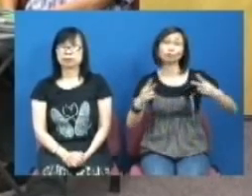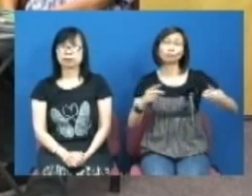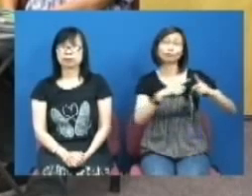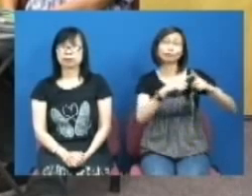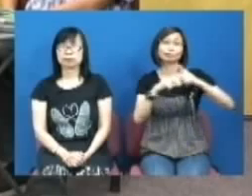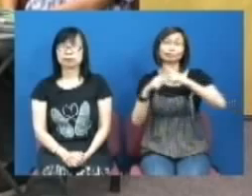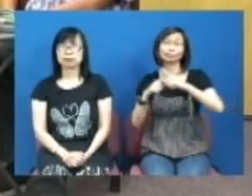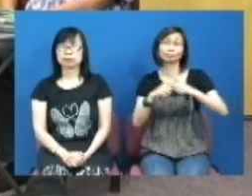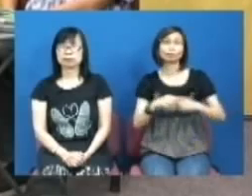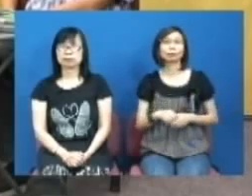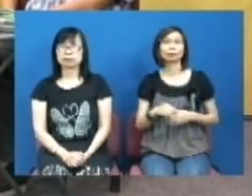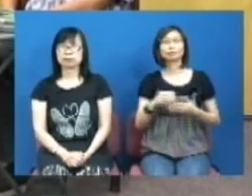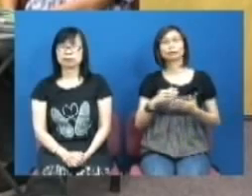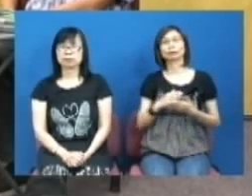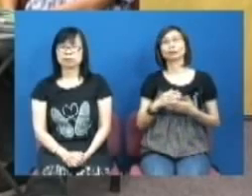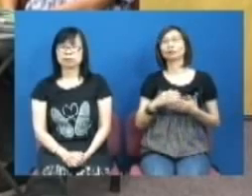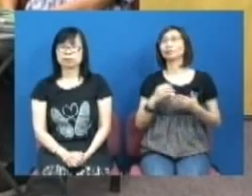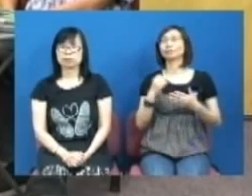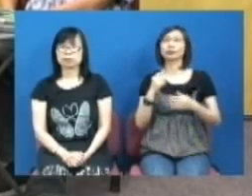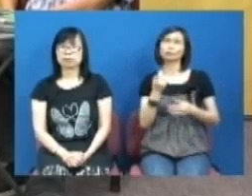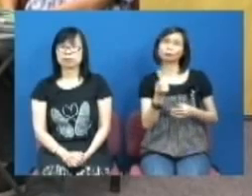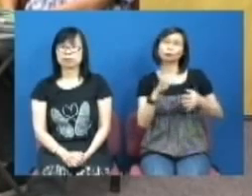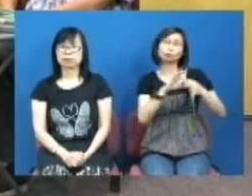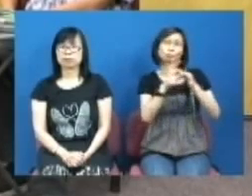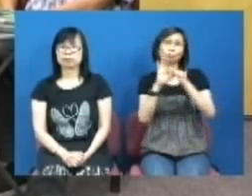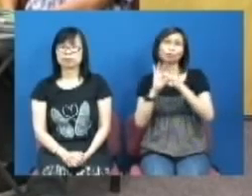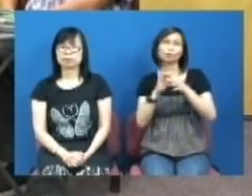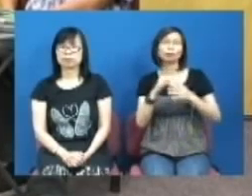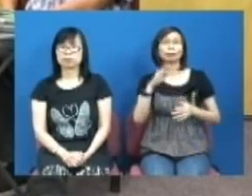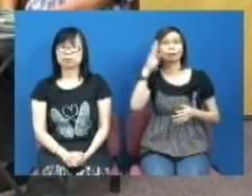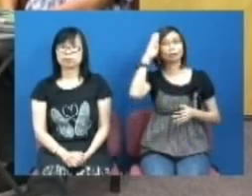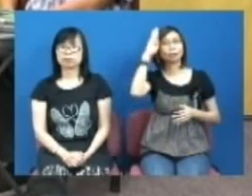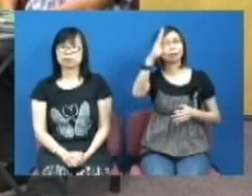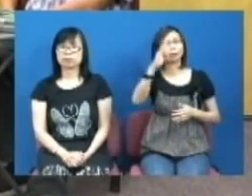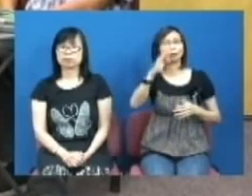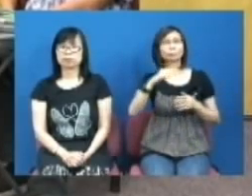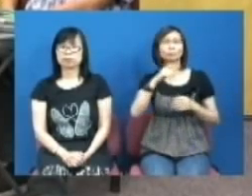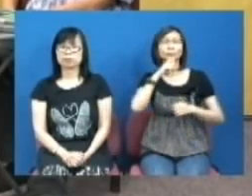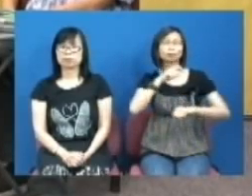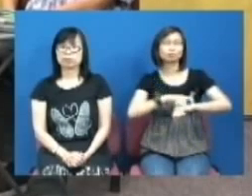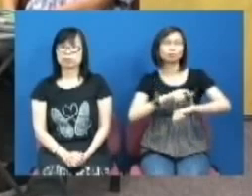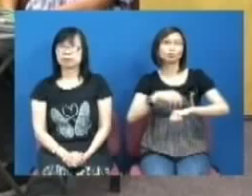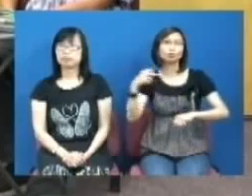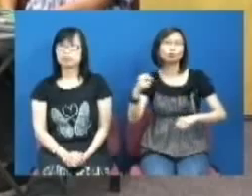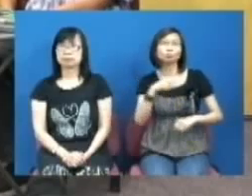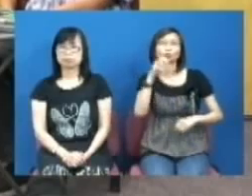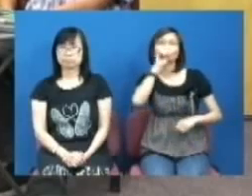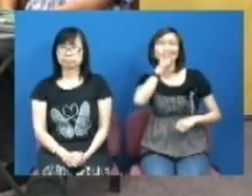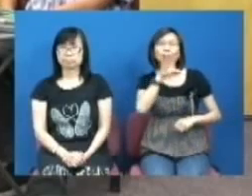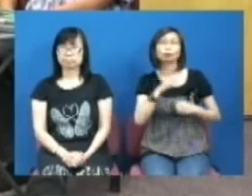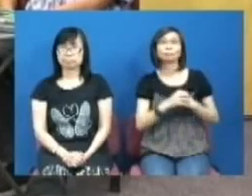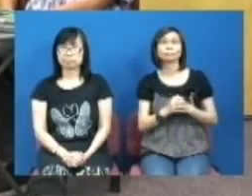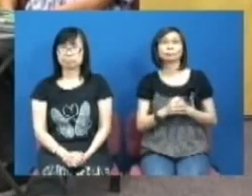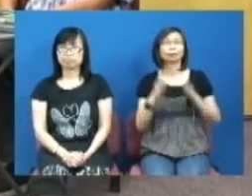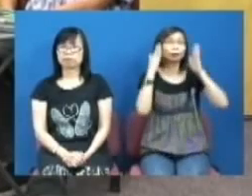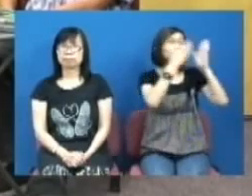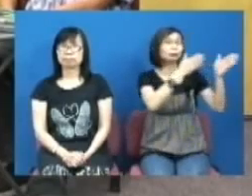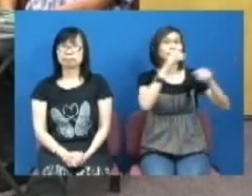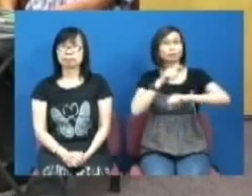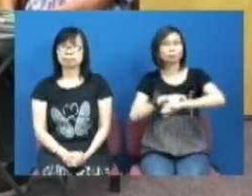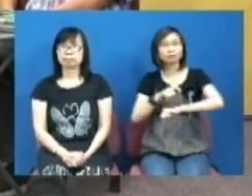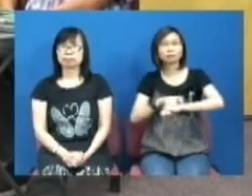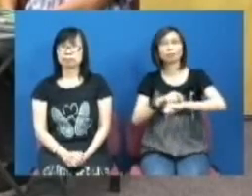主運動發展嘅一少少有一啲關係啦。咁希望即係將來有時間嘅話咧，再講多少少。咁向左望節目時間去到呢